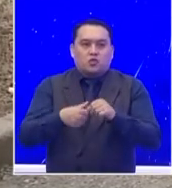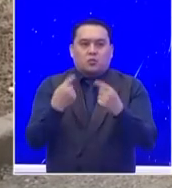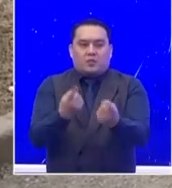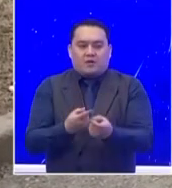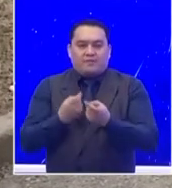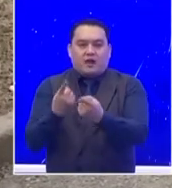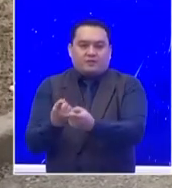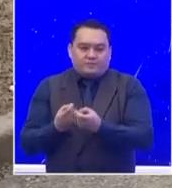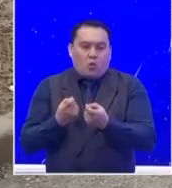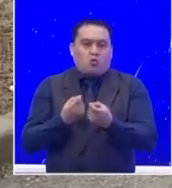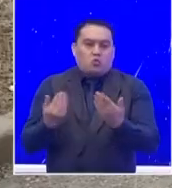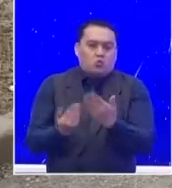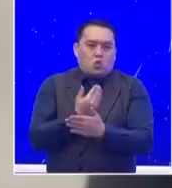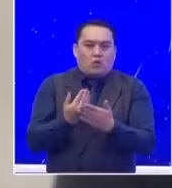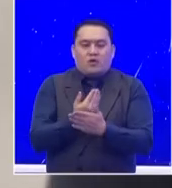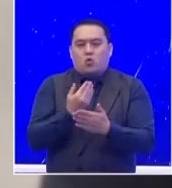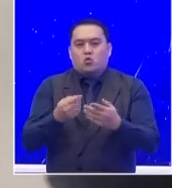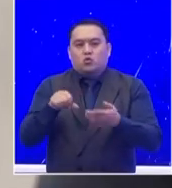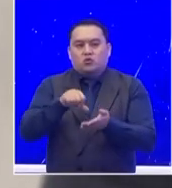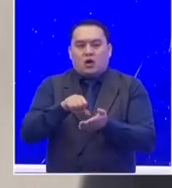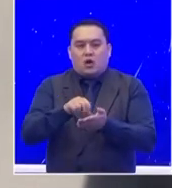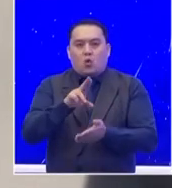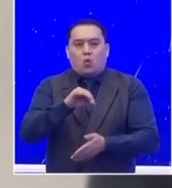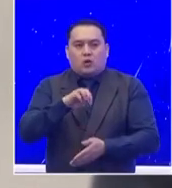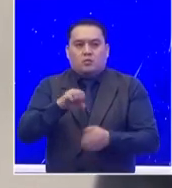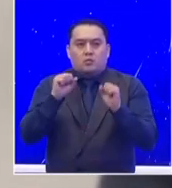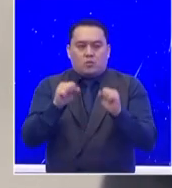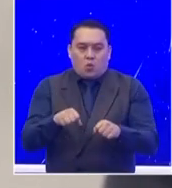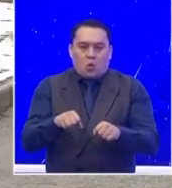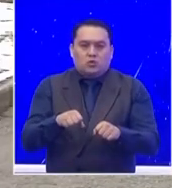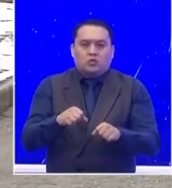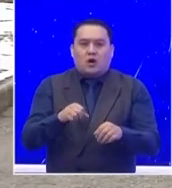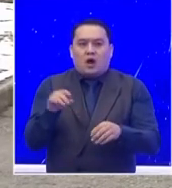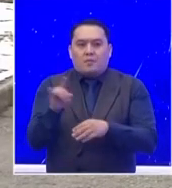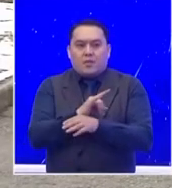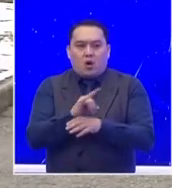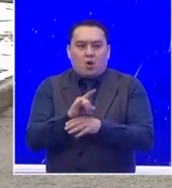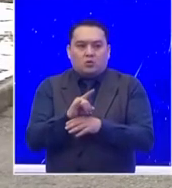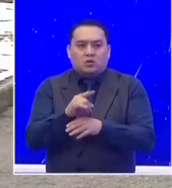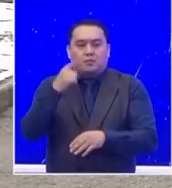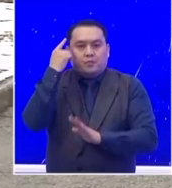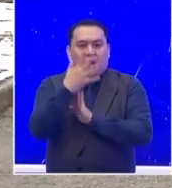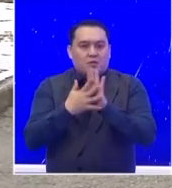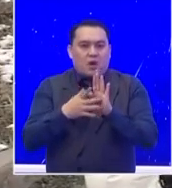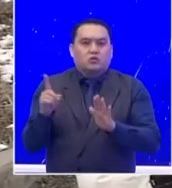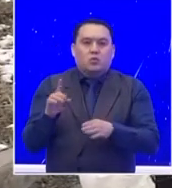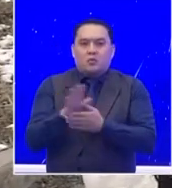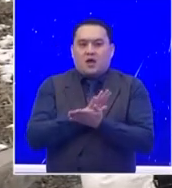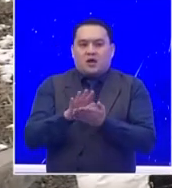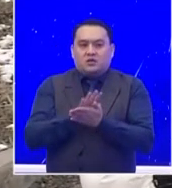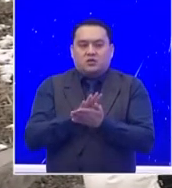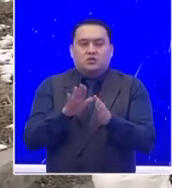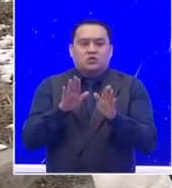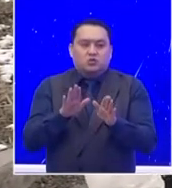привлечения денежных средств новых участников. Куат Кумбулатов тоже мог стать одним из жертв этой аферы. Однако он прекрасно понимал, что бесплатный сыр